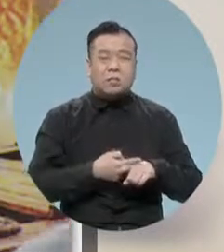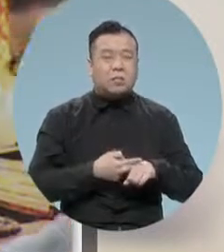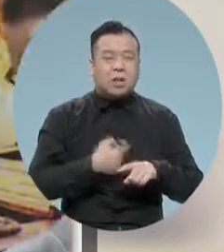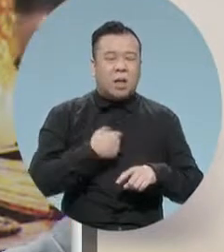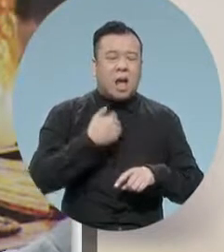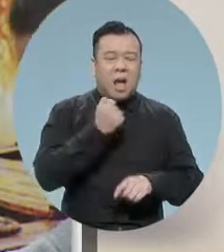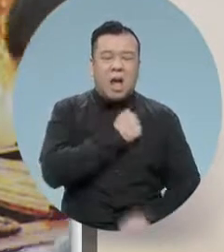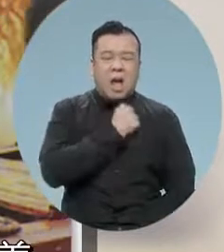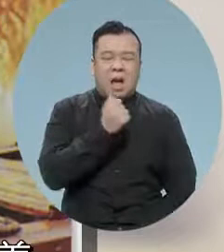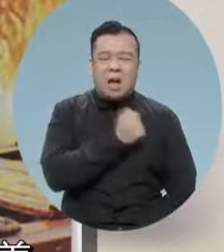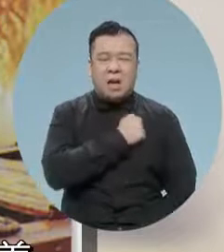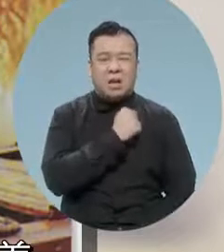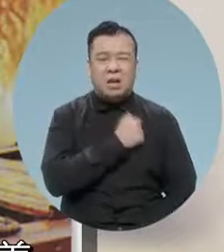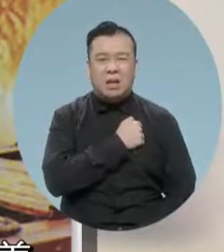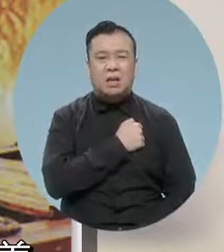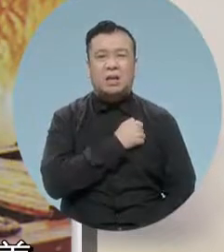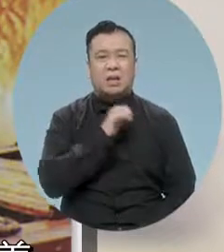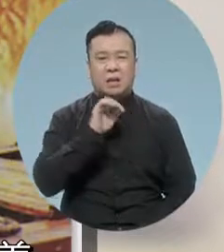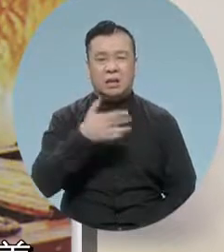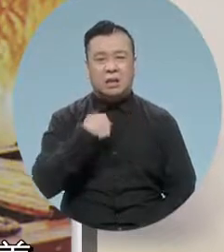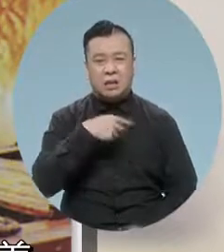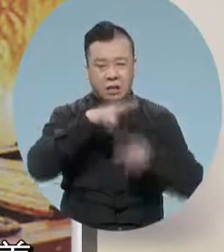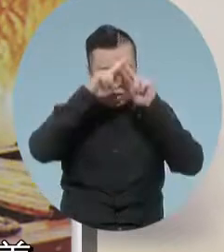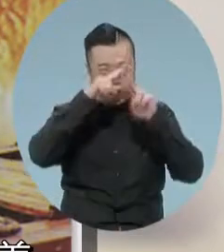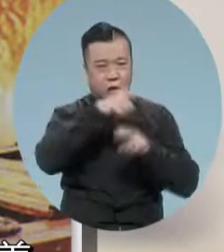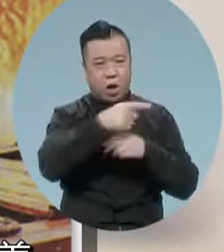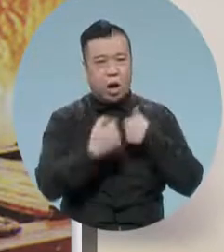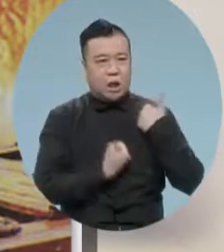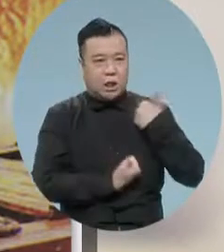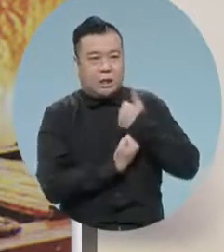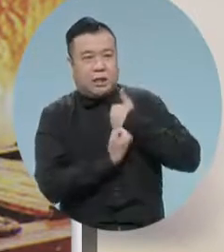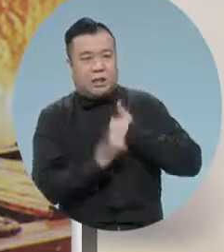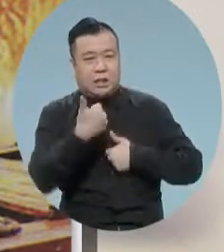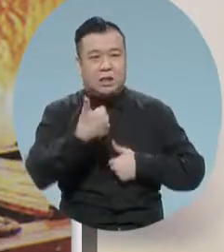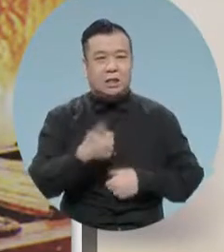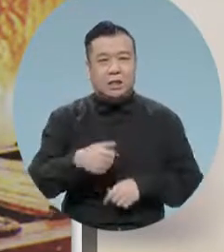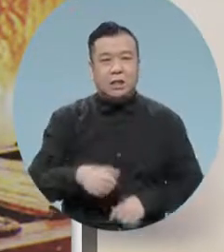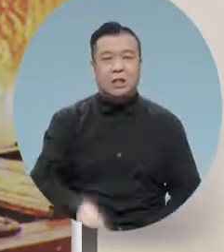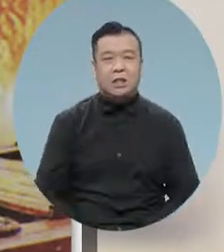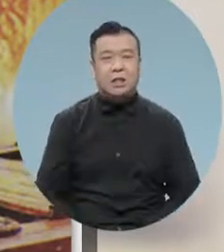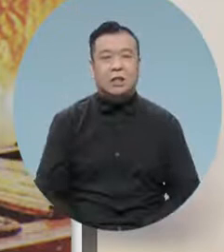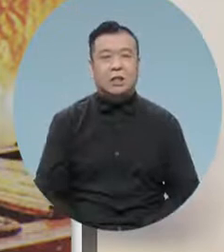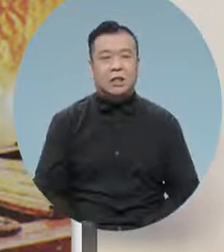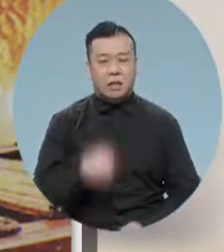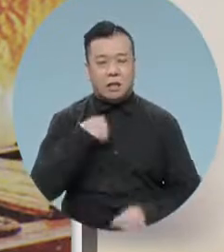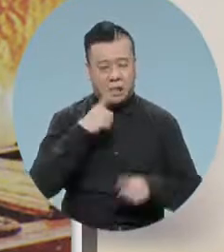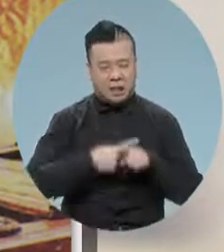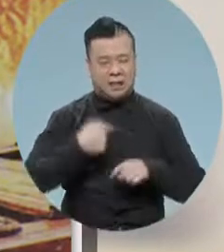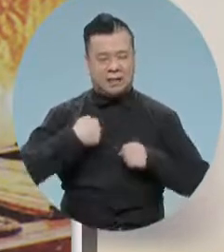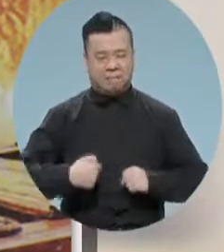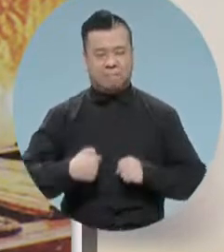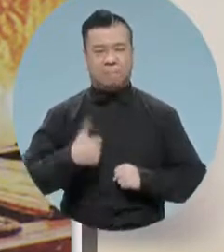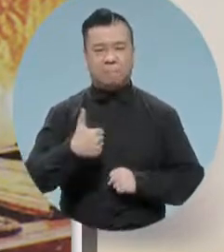苦差嚟嘅。不過我覺得因為有黨嘅精神喺處頂住啊，所以咧就即係幾大堅持落